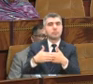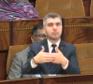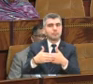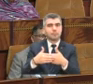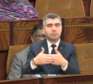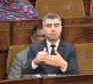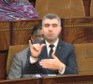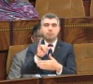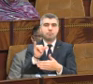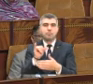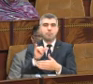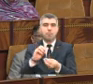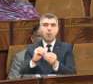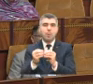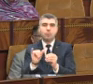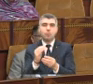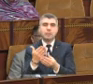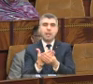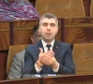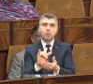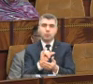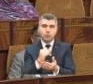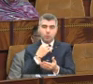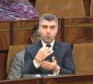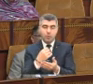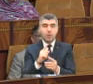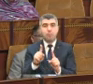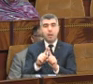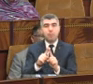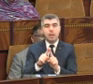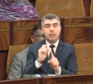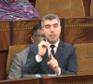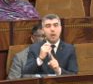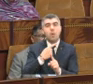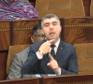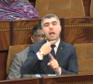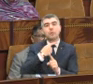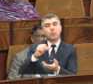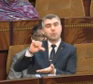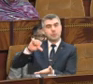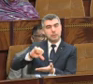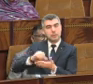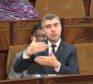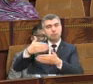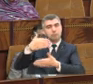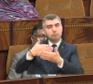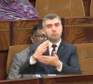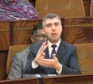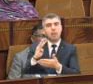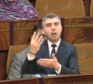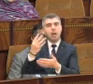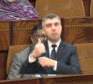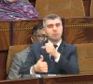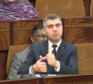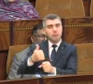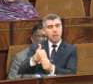عرفناش علاش، بحال المستشفى الإقليمي للدريوش الذي تم استكمال بنائه منذ 4 سنوات. وأزمة